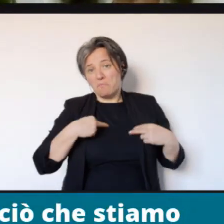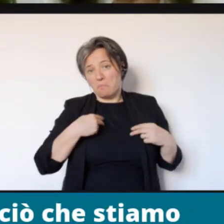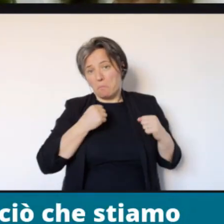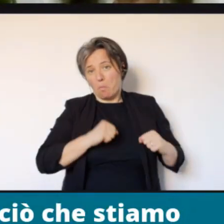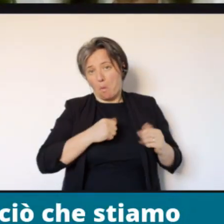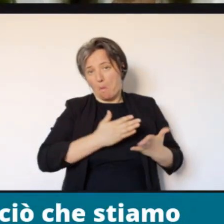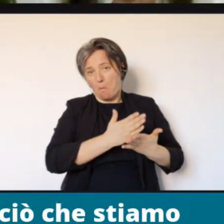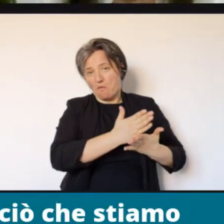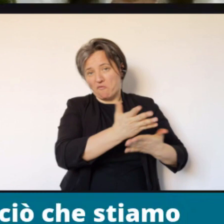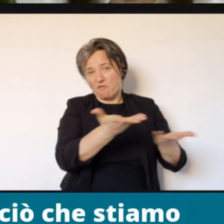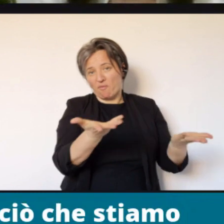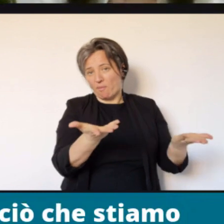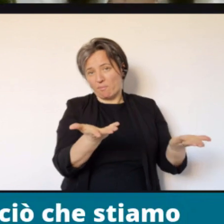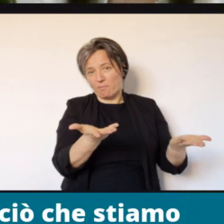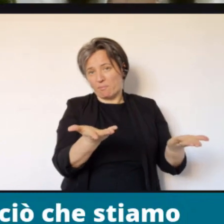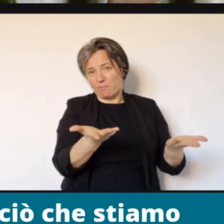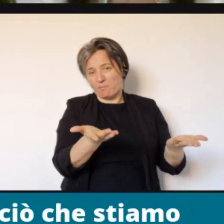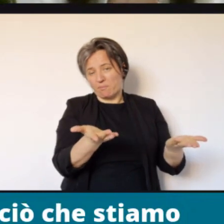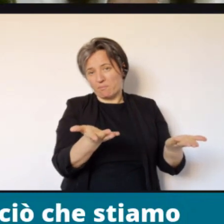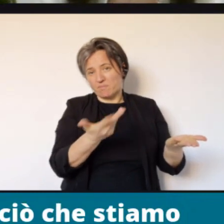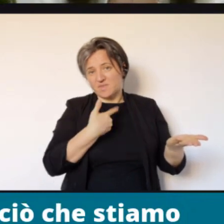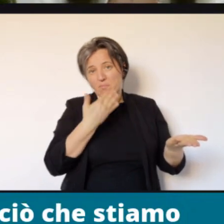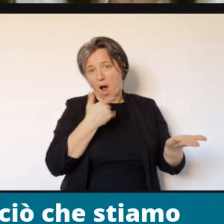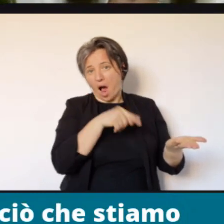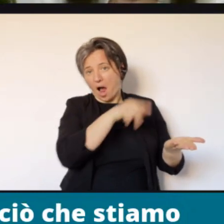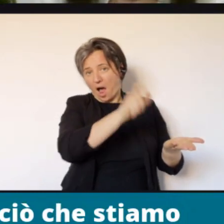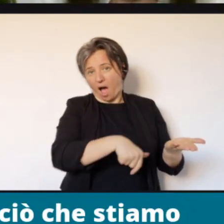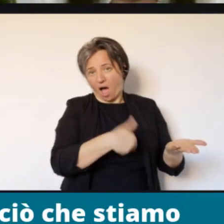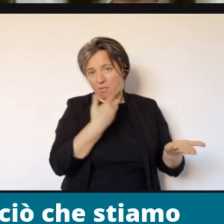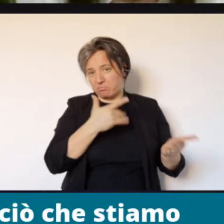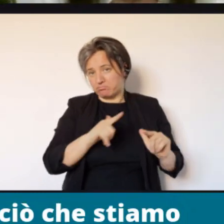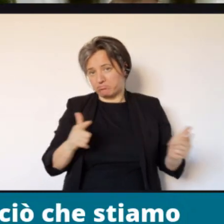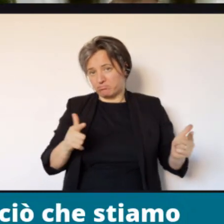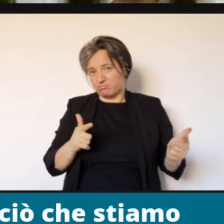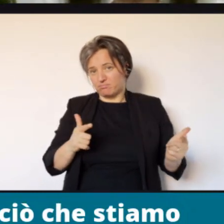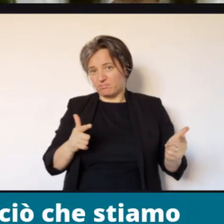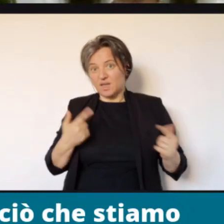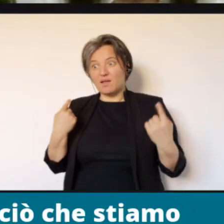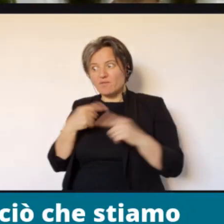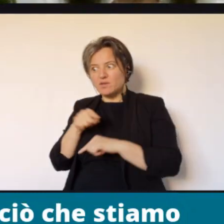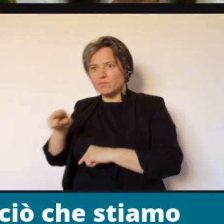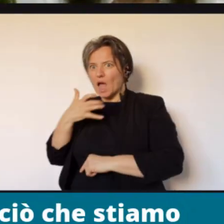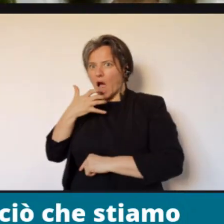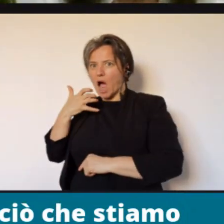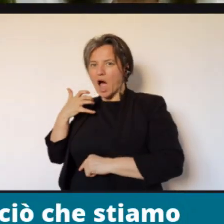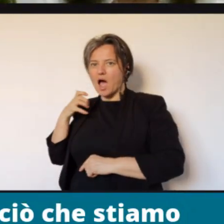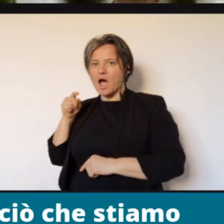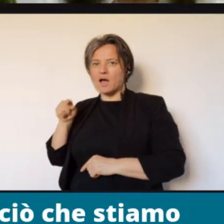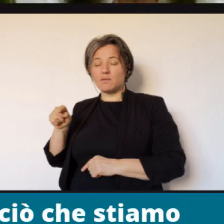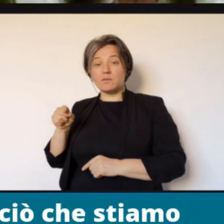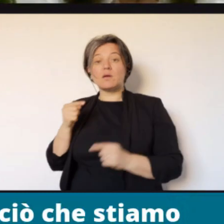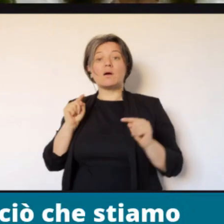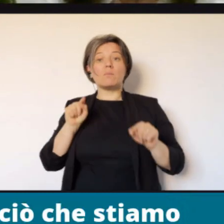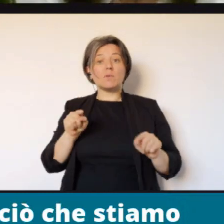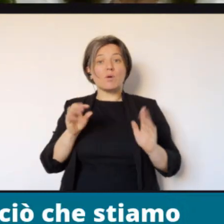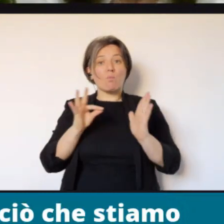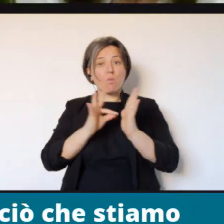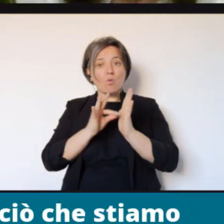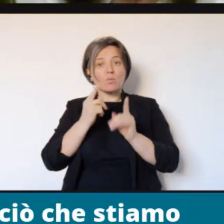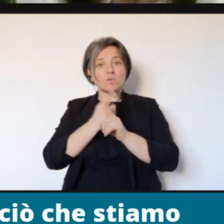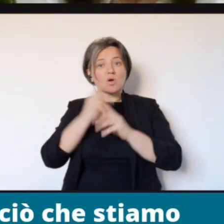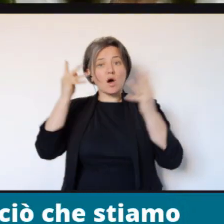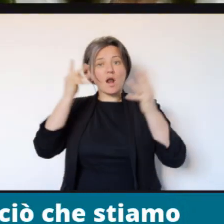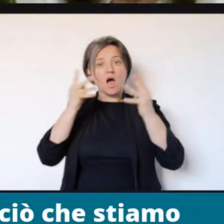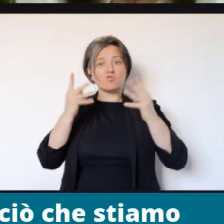tranquillamente. Questo aspetto è un aspetto che ci dovremmo